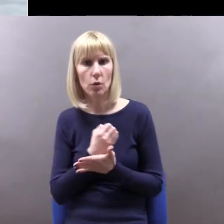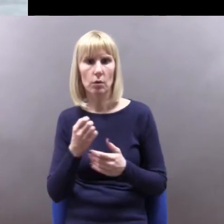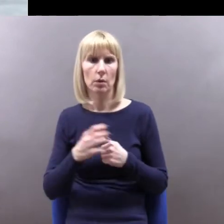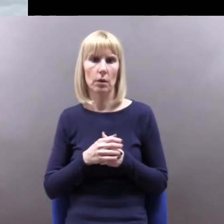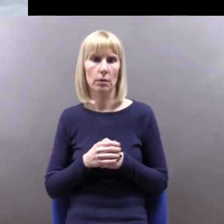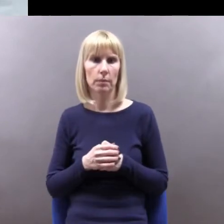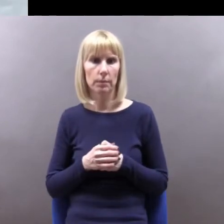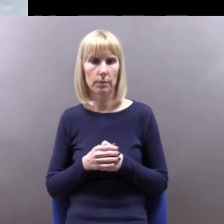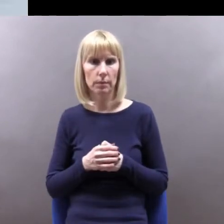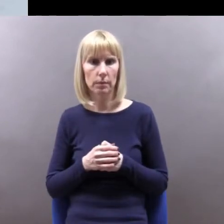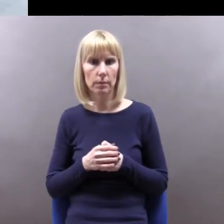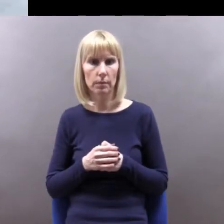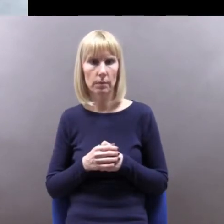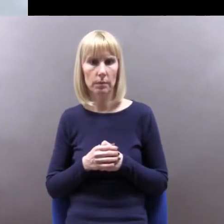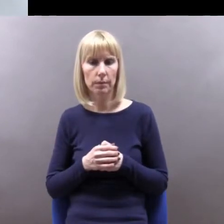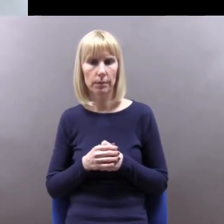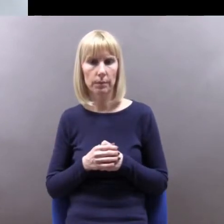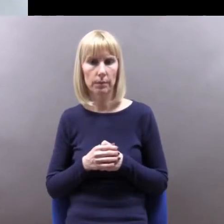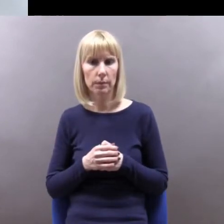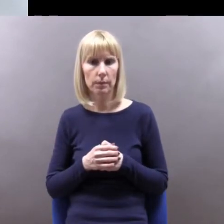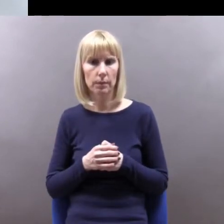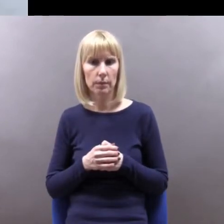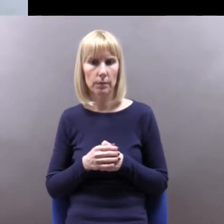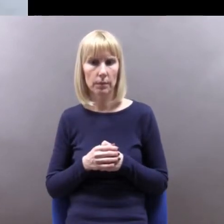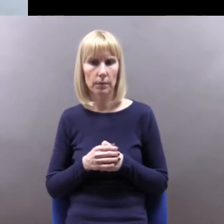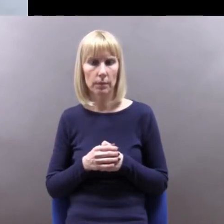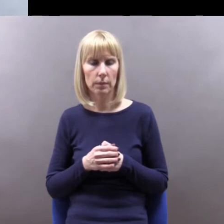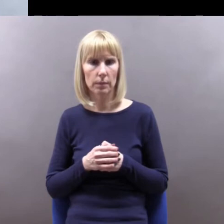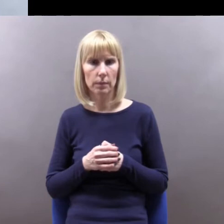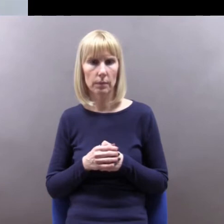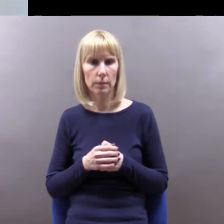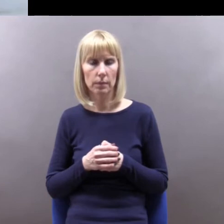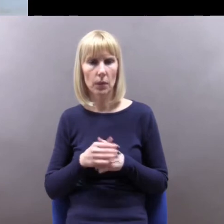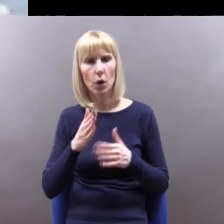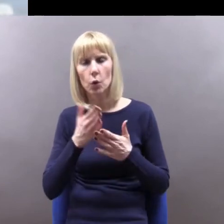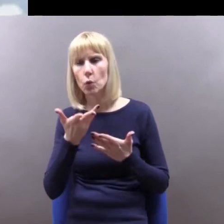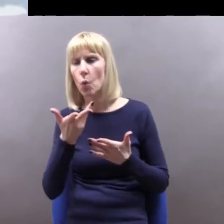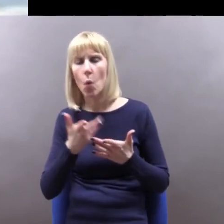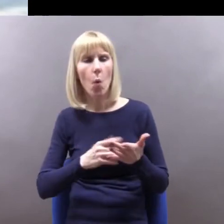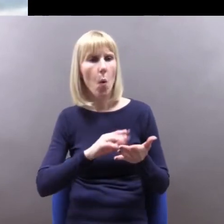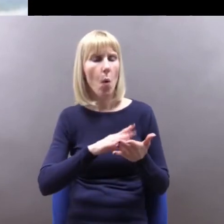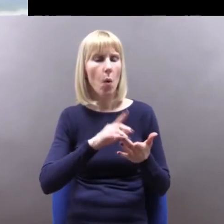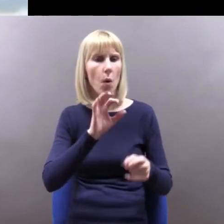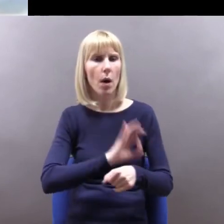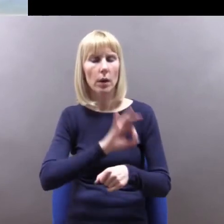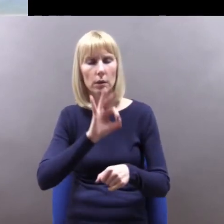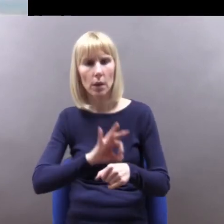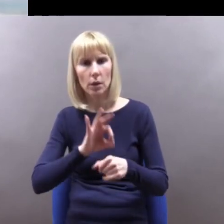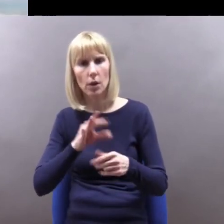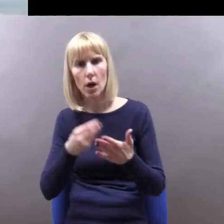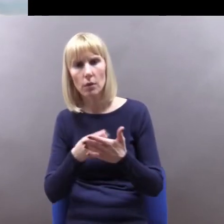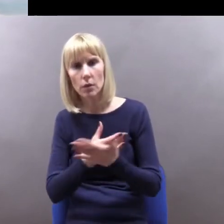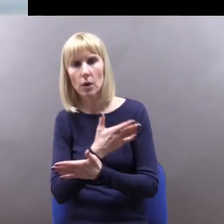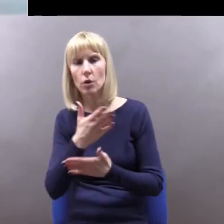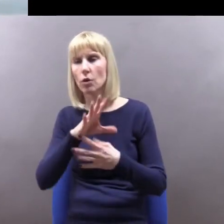korzystać. Jeśli wszyscy się dokształcą, architekci, inwestorzy i tak dalej, no to